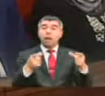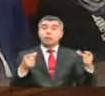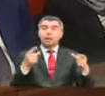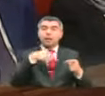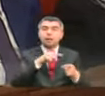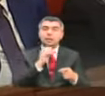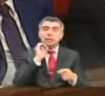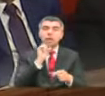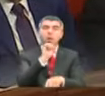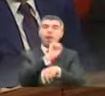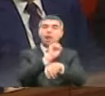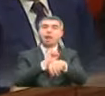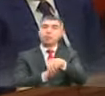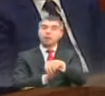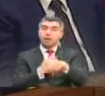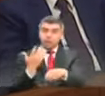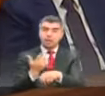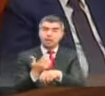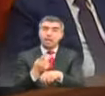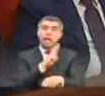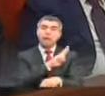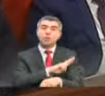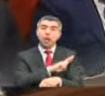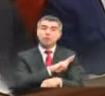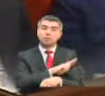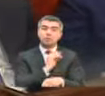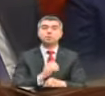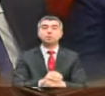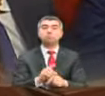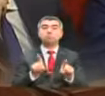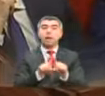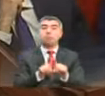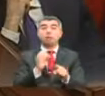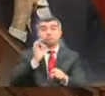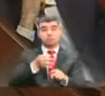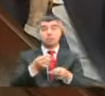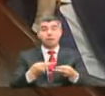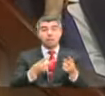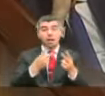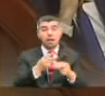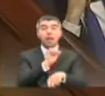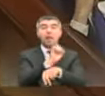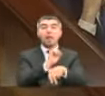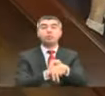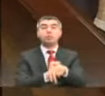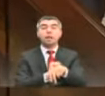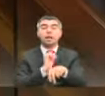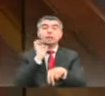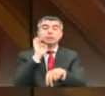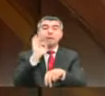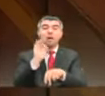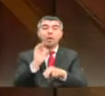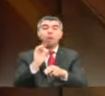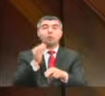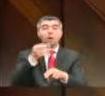الاجتماعية والتغطية الصحية، وذلك من بإخراج نظام التغطية الاجتماعي للعمال المستقلين